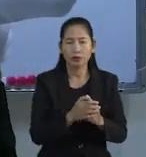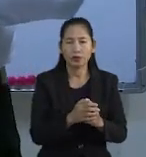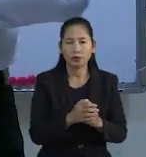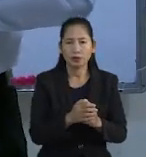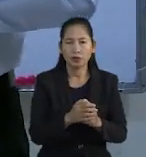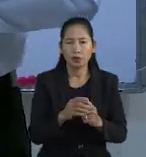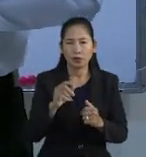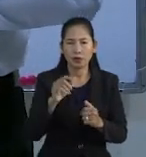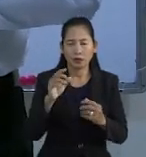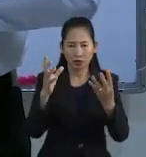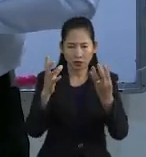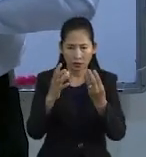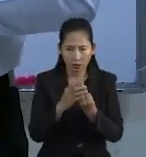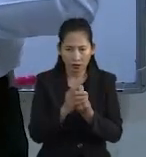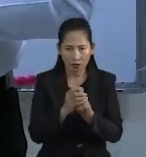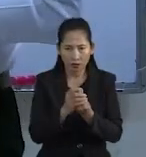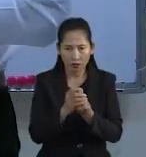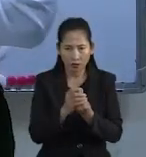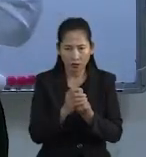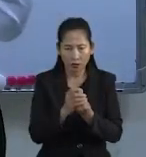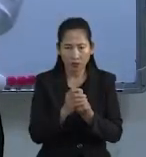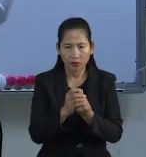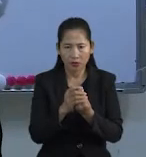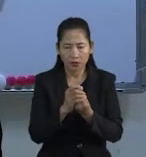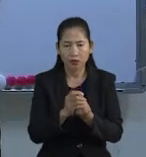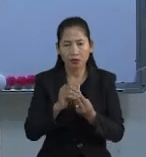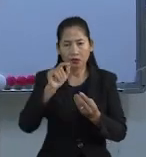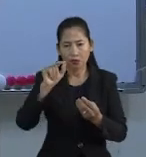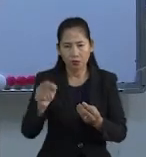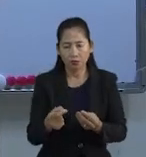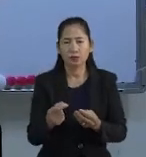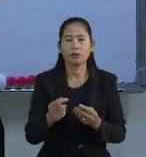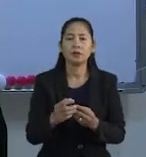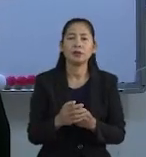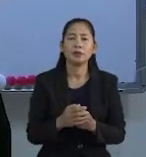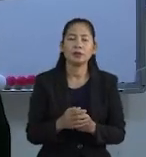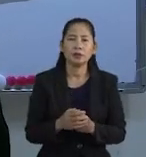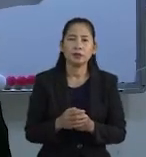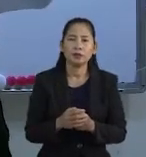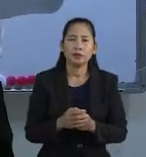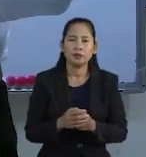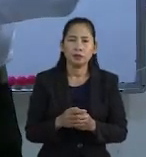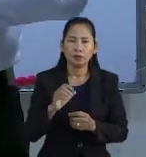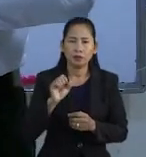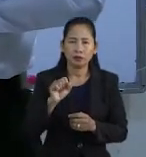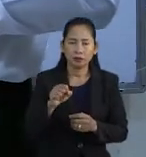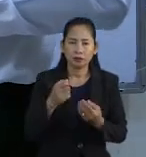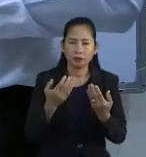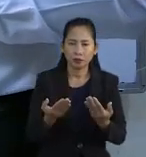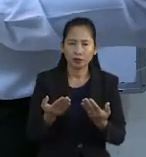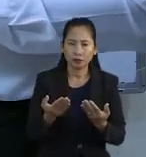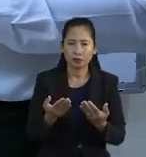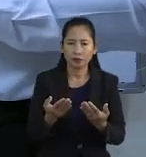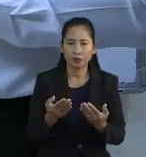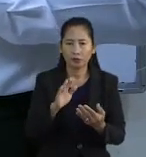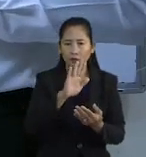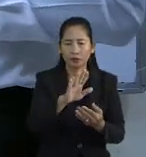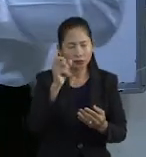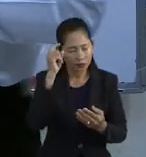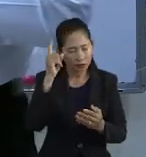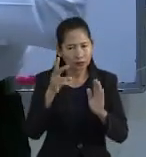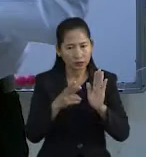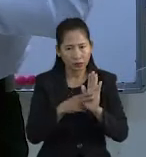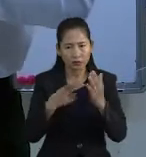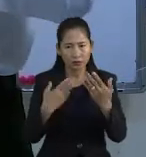và tỏ máu tiết kế cho xế chồng nốn tuốt sụp hiện tại tại một đòn bà ní còn bạn dù cho bà